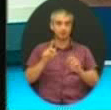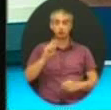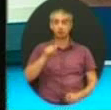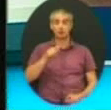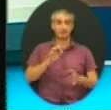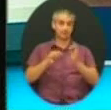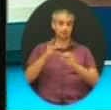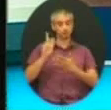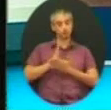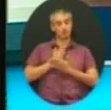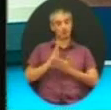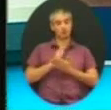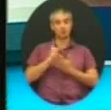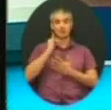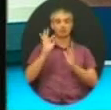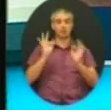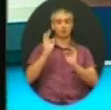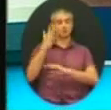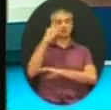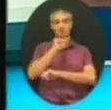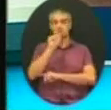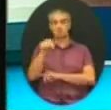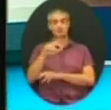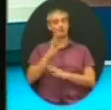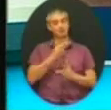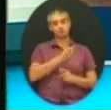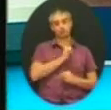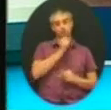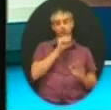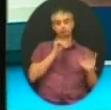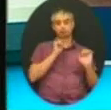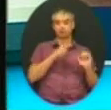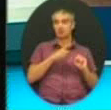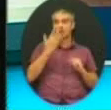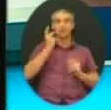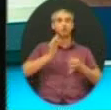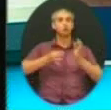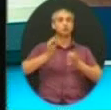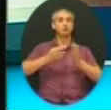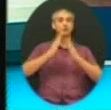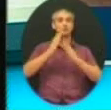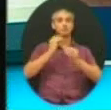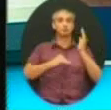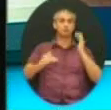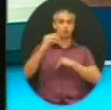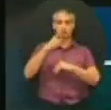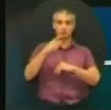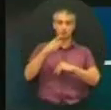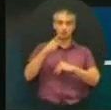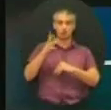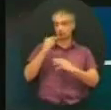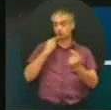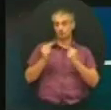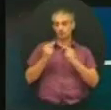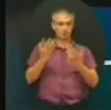ששופטים יחליטו לאיזה טקס ממלכתי הם הולכים ואיזה לא. הייתה שופטת בבית המשפט העליון. בהערכה שזה טקס ממלכתי, יש ויכוח.